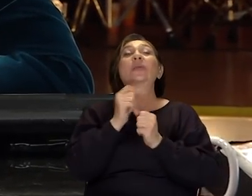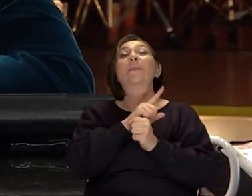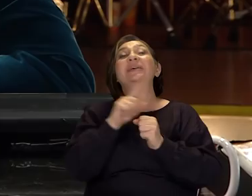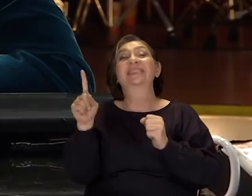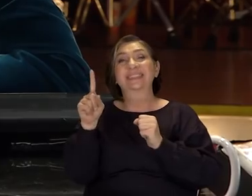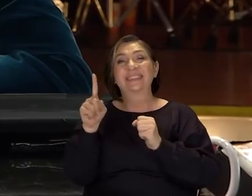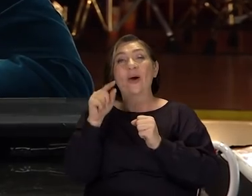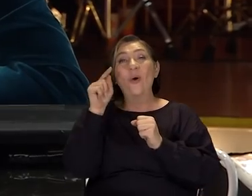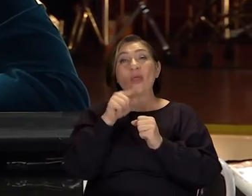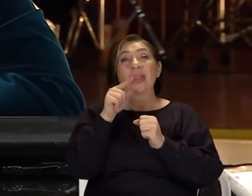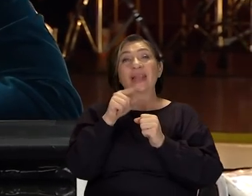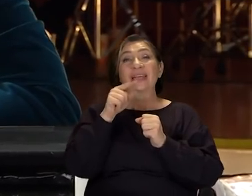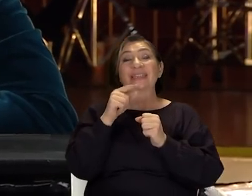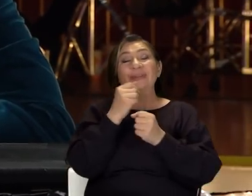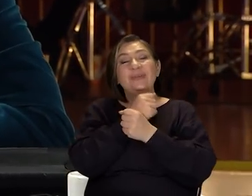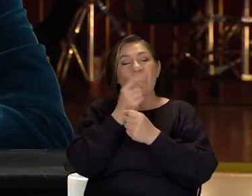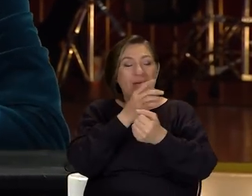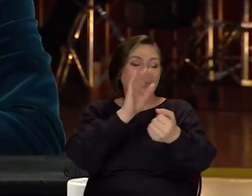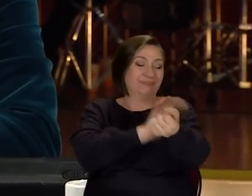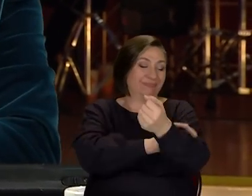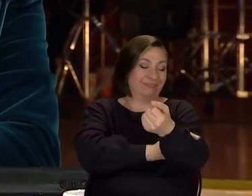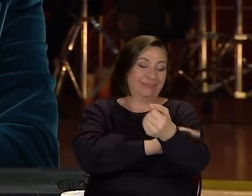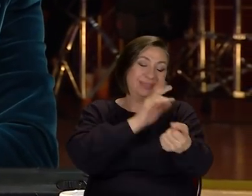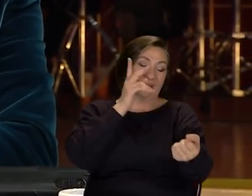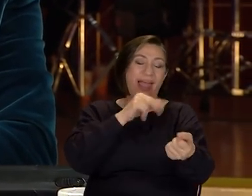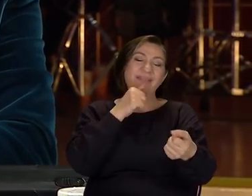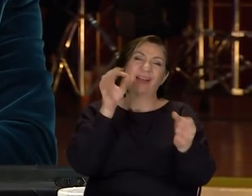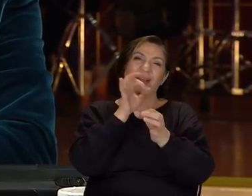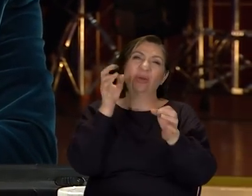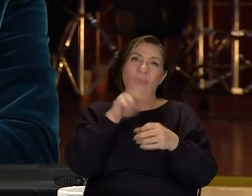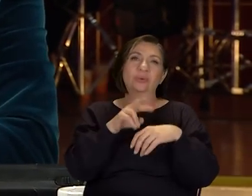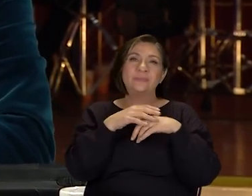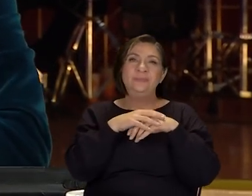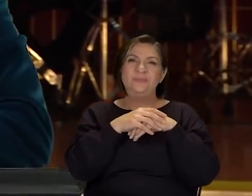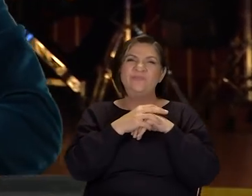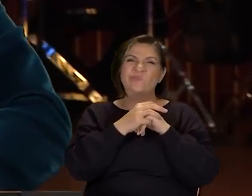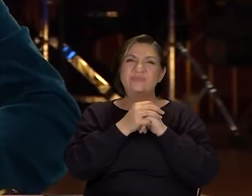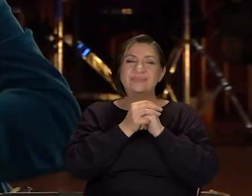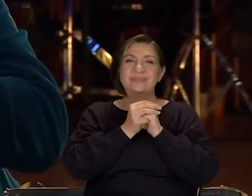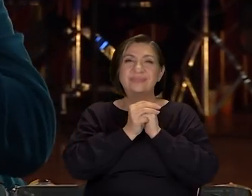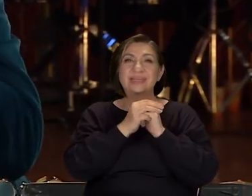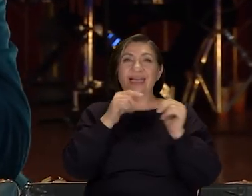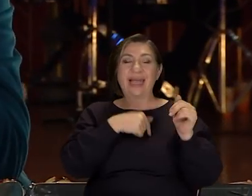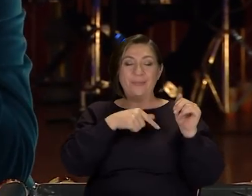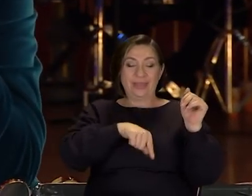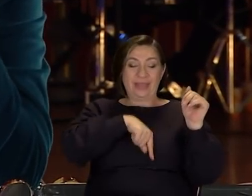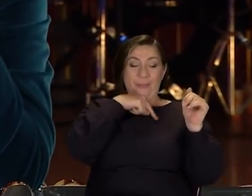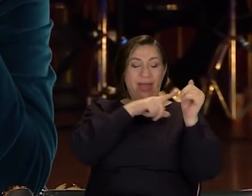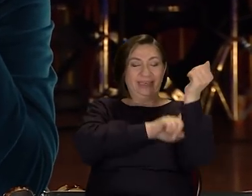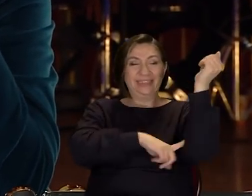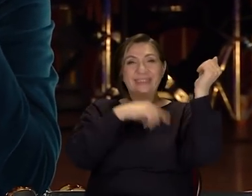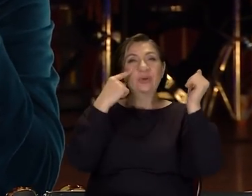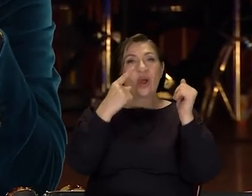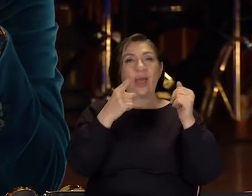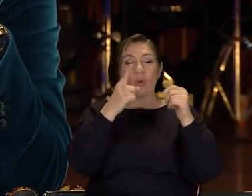kurtulamayacağız. Ve onların kollarında can vereceğiz. Bir kere erkekler erken ölüyor. Evet. Öyle bir çünkü şey var. Kalp damar sistemi ona göre